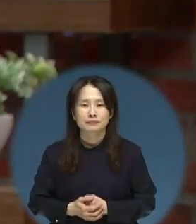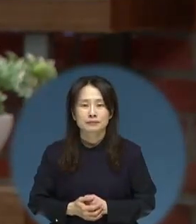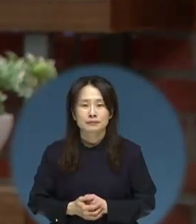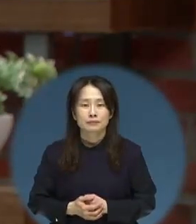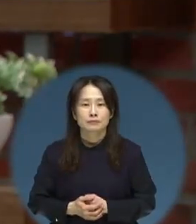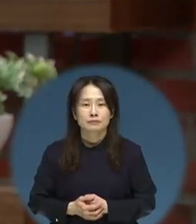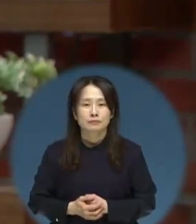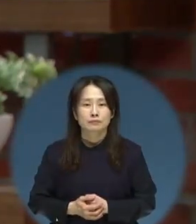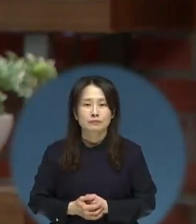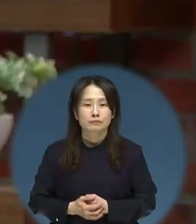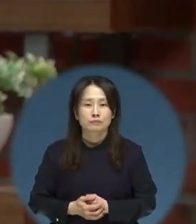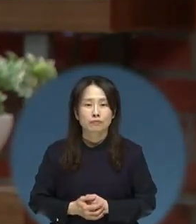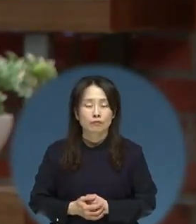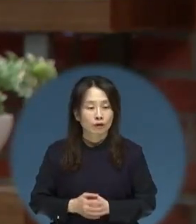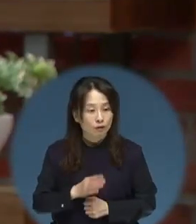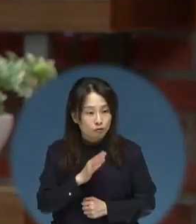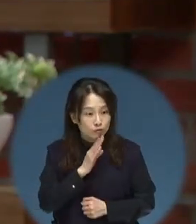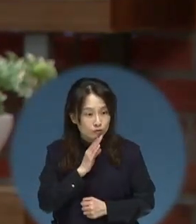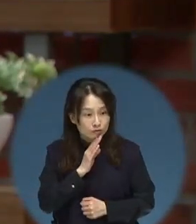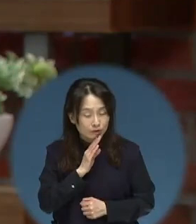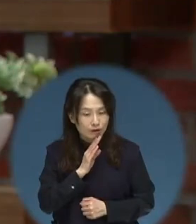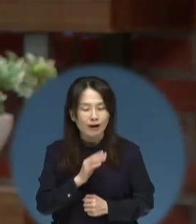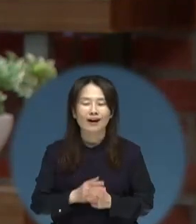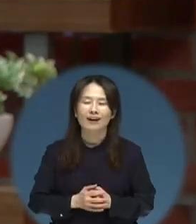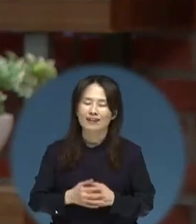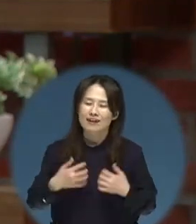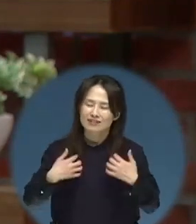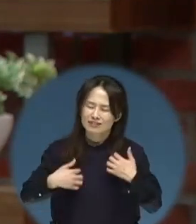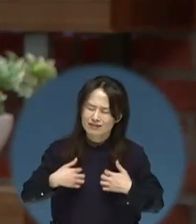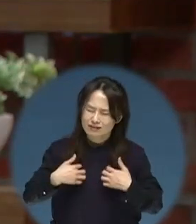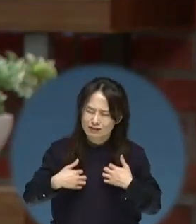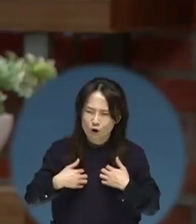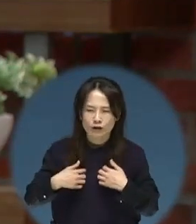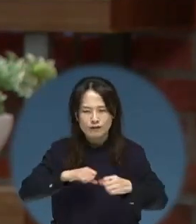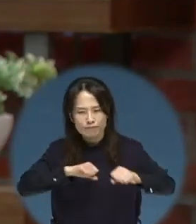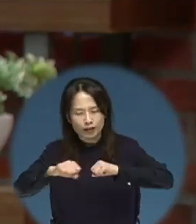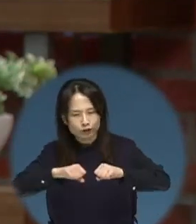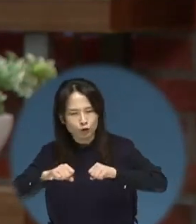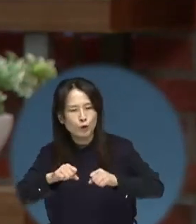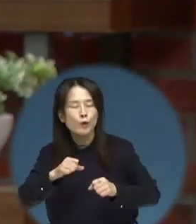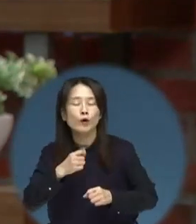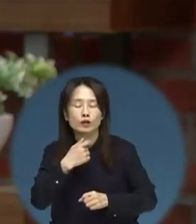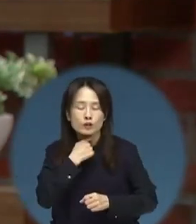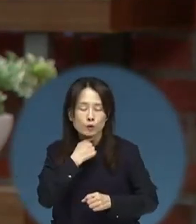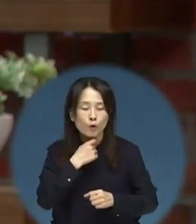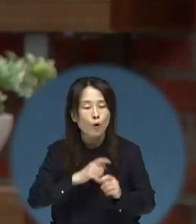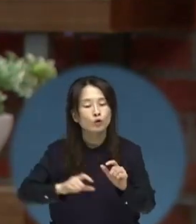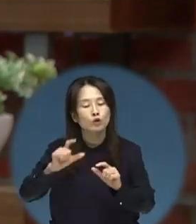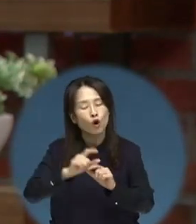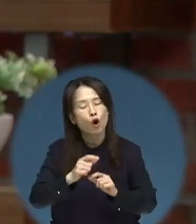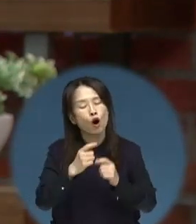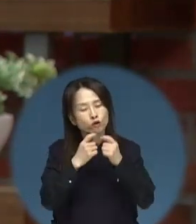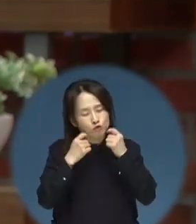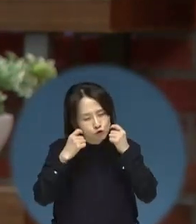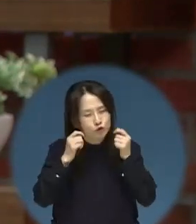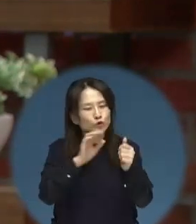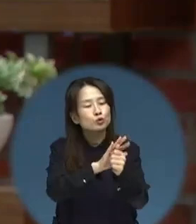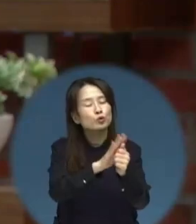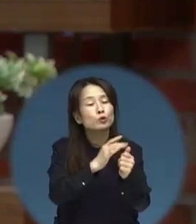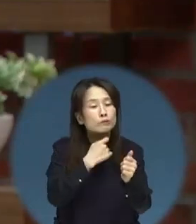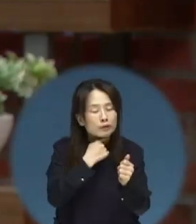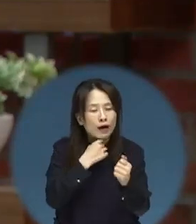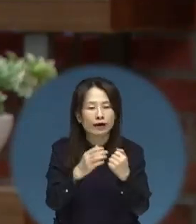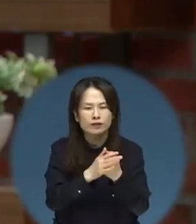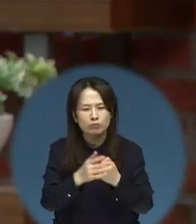생각이고. 그래서 아 정말 즐거운 비영리를 해야겠다. 그리고 이 아이들이 더 웃을 수 있게 해야겠다. 그래서 빈곤 포로는 절대 하지